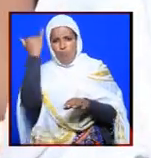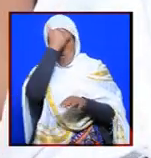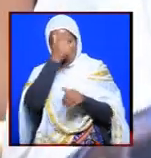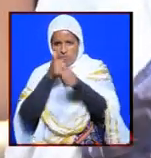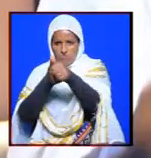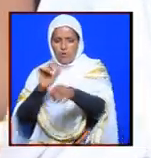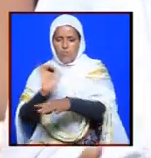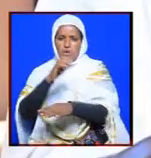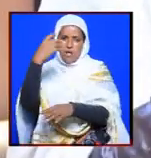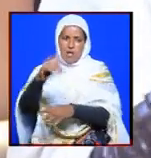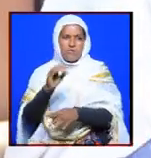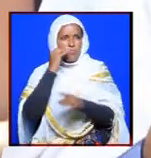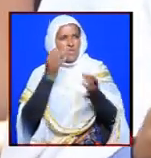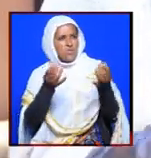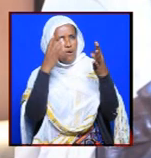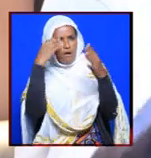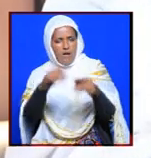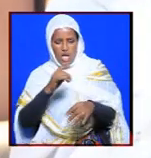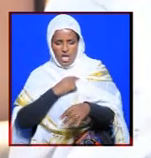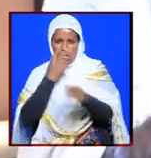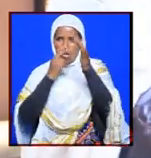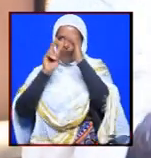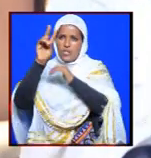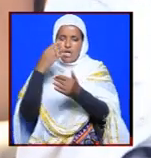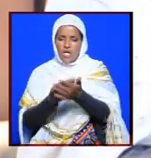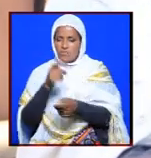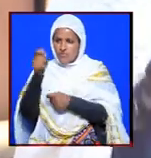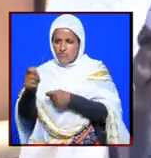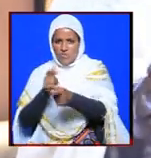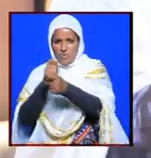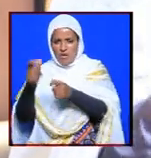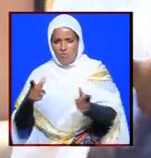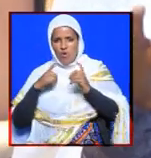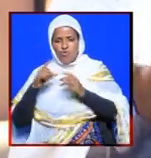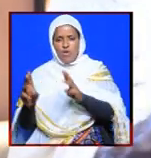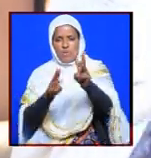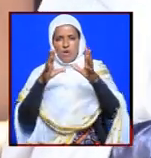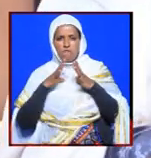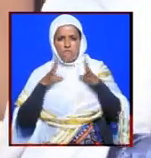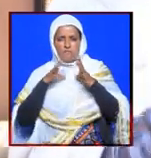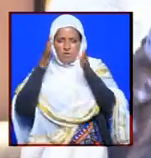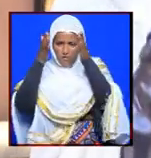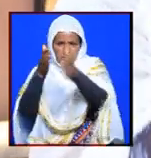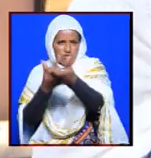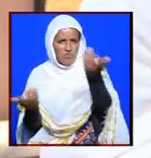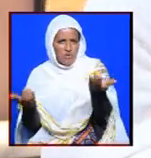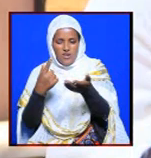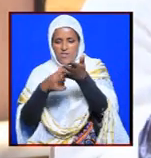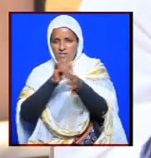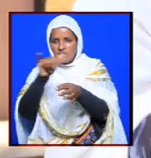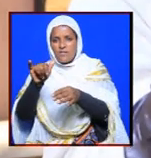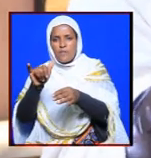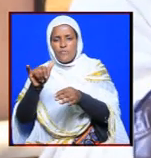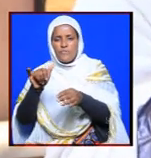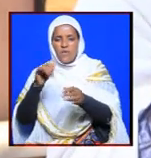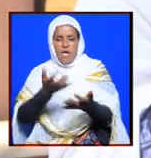ይከተሉታል። በቃ መኪና ይገዛል፣ ቤት ይቀይራል፣ በቃ ነቢይ ነኝ ይላል፣ ገንዘባቸውን ይሰጡታል። የመኖሪያ መንገድ ነው እየተፈለገ ያለው እና ፕሮቴስታንቲዝም